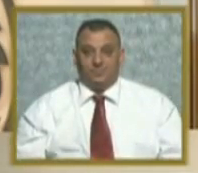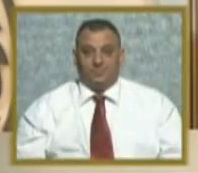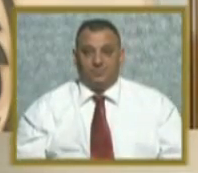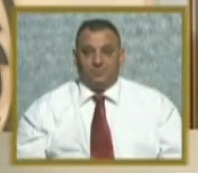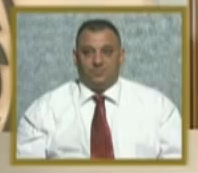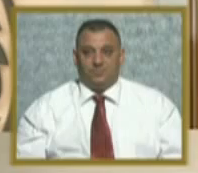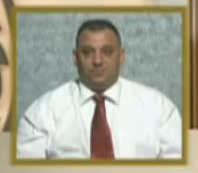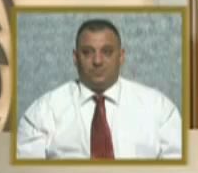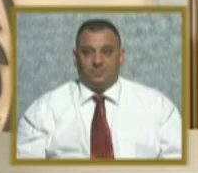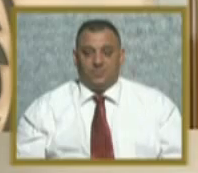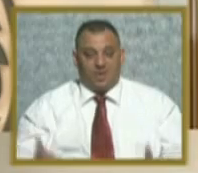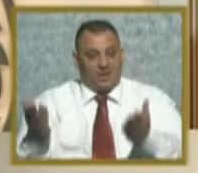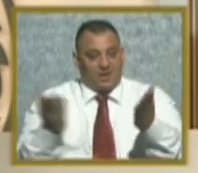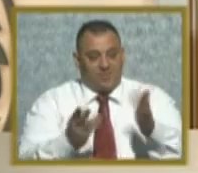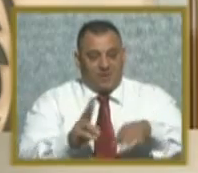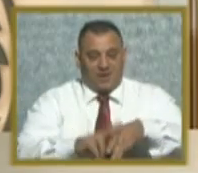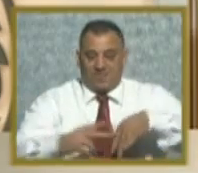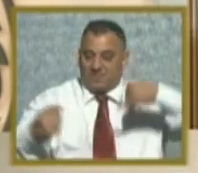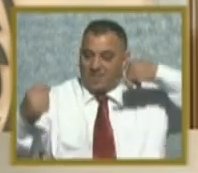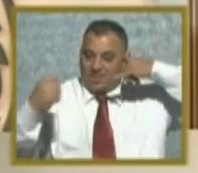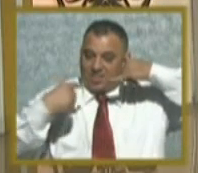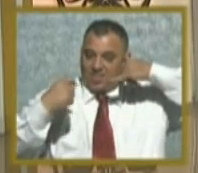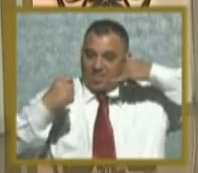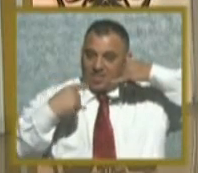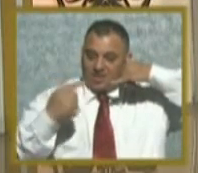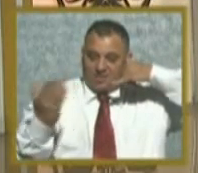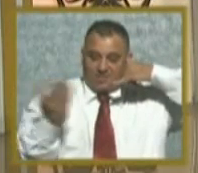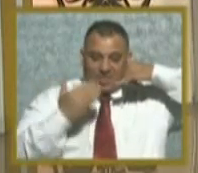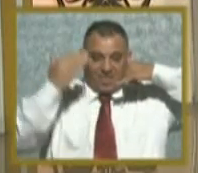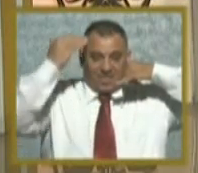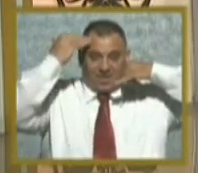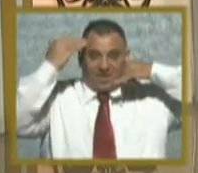طيب، حياكم الله من جديد. نأخذ هذه الاتصالات. أم محمد تفضلي.